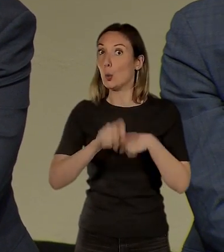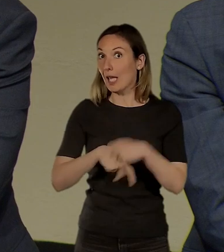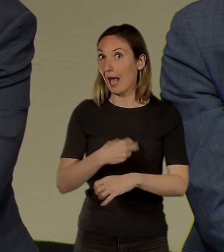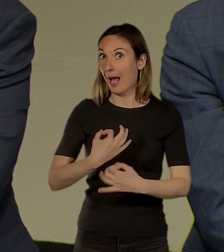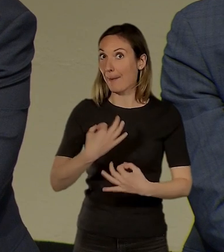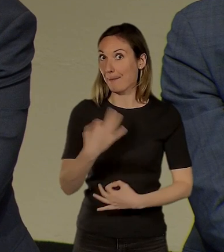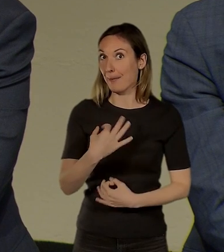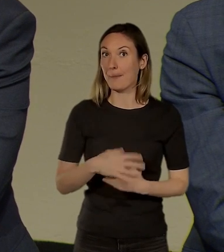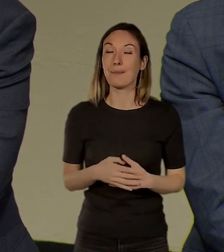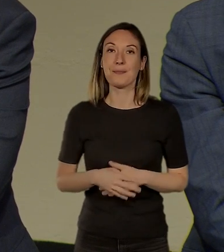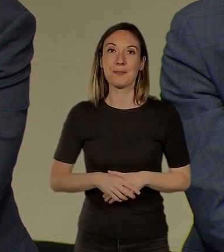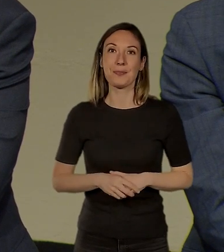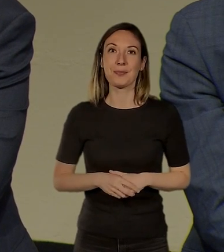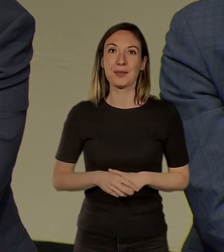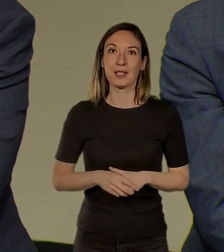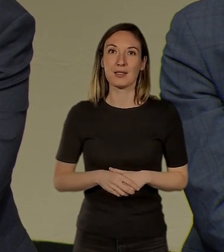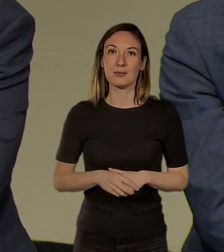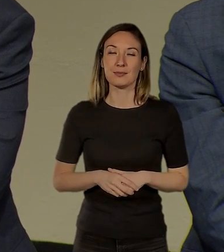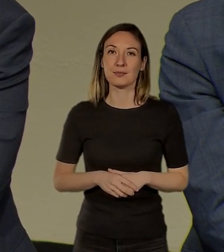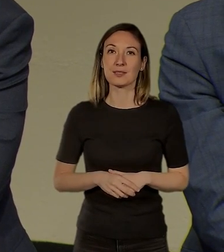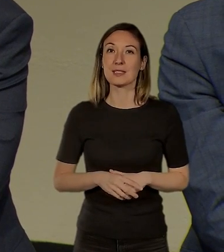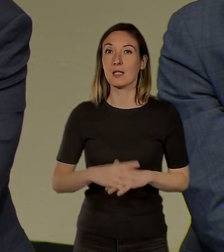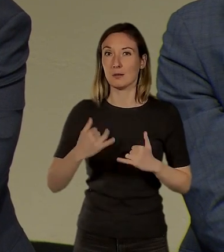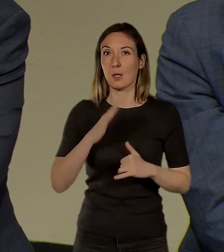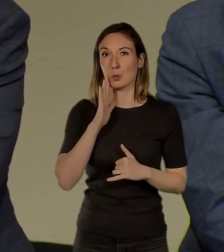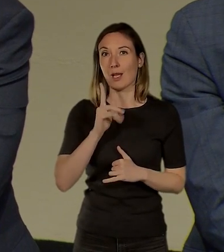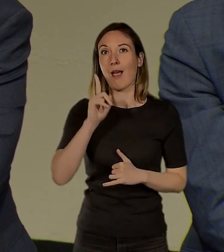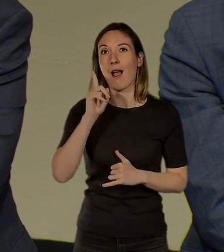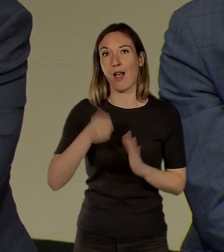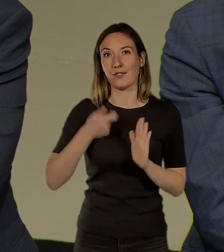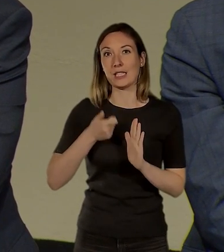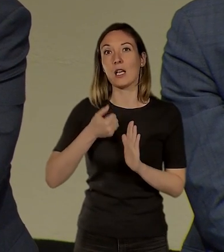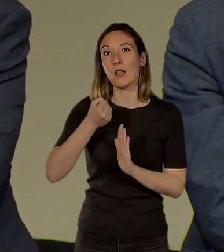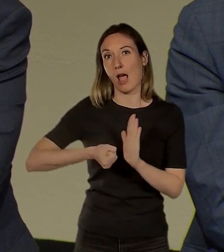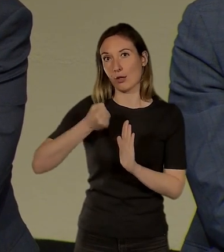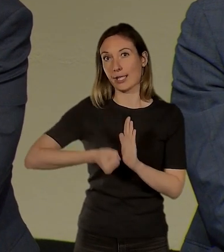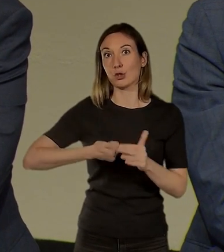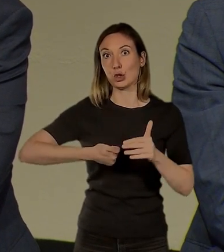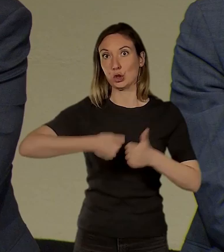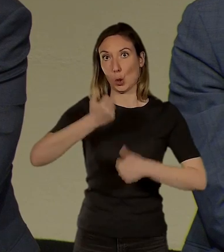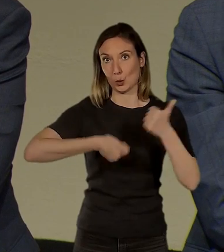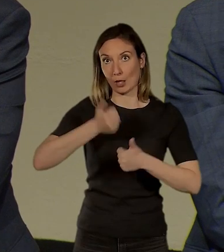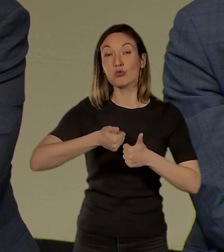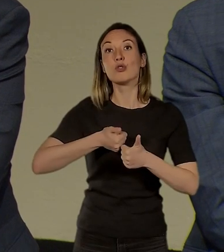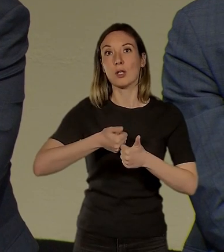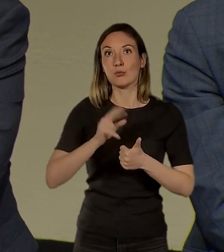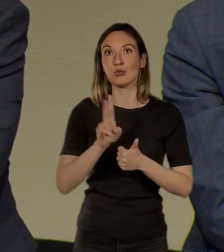že z té soutěže na ten hlavák výjdou konkrétní jako projekční